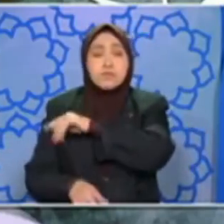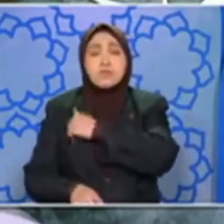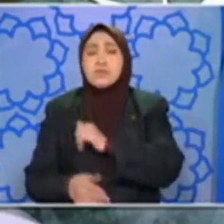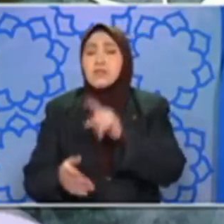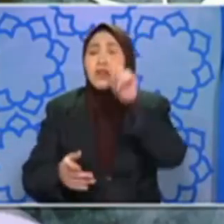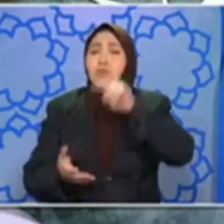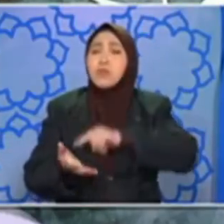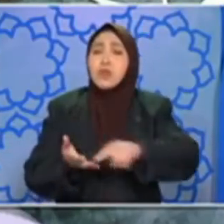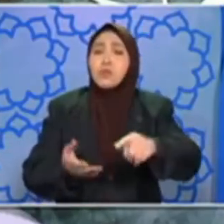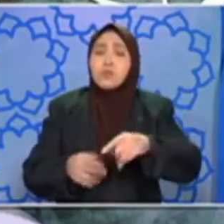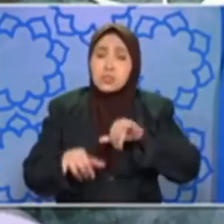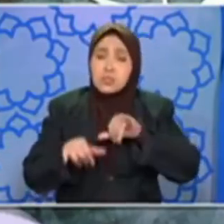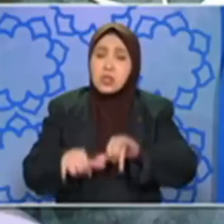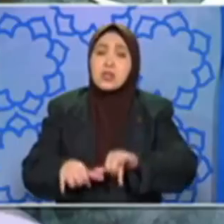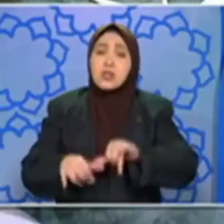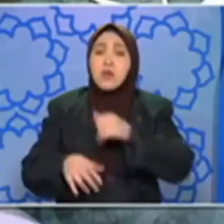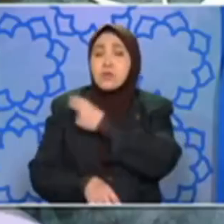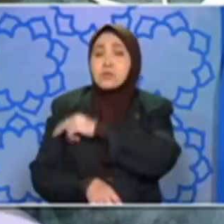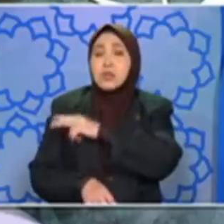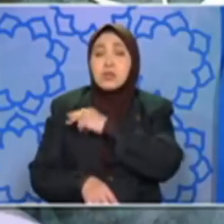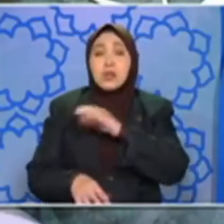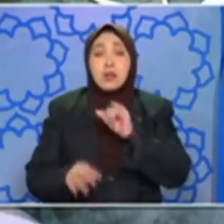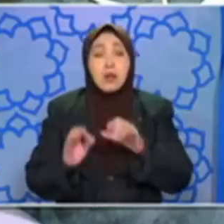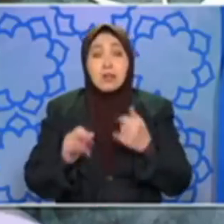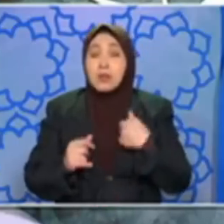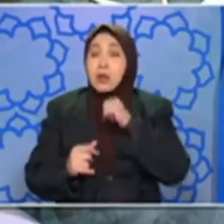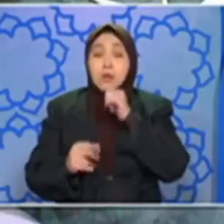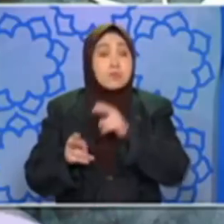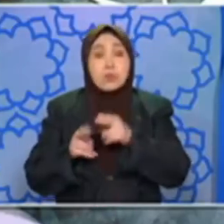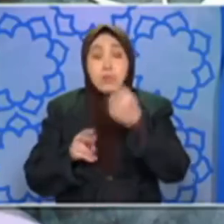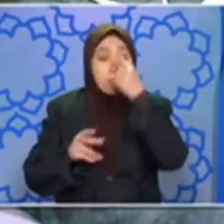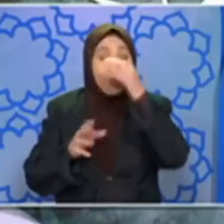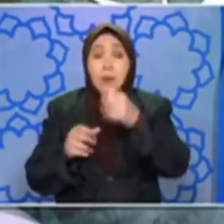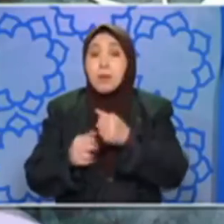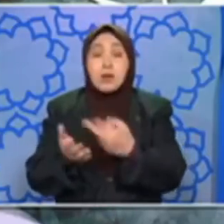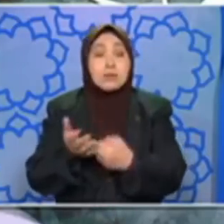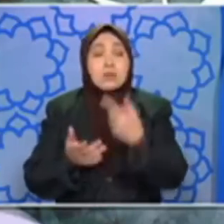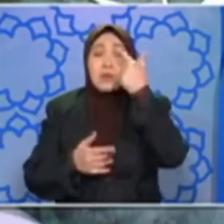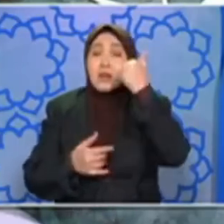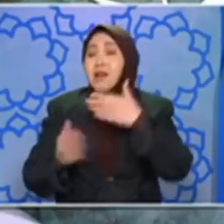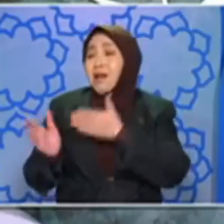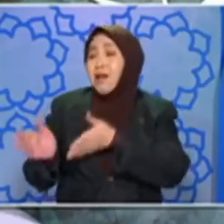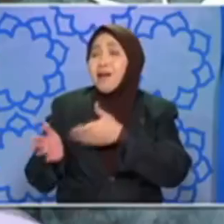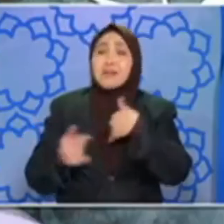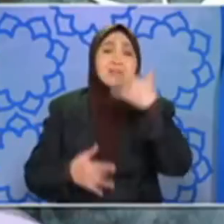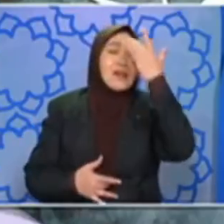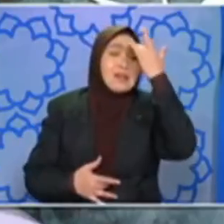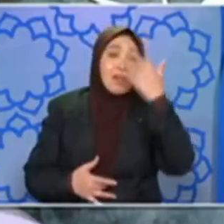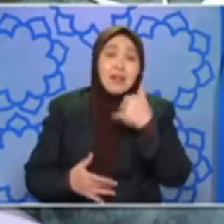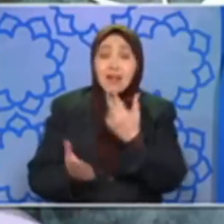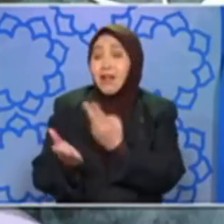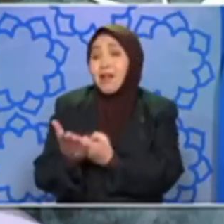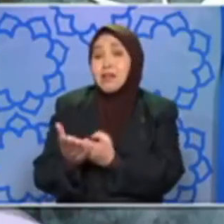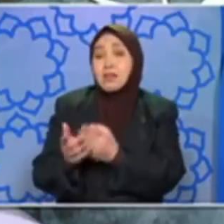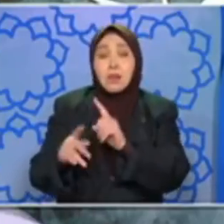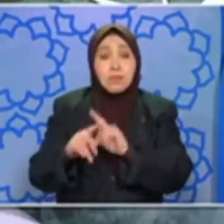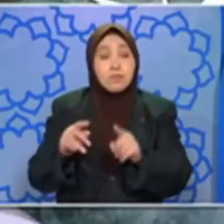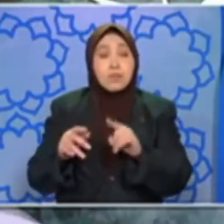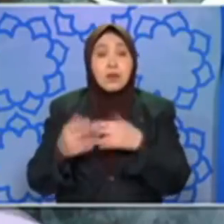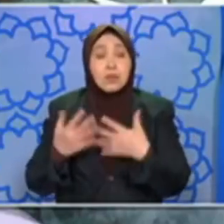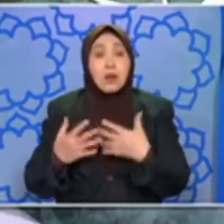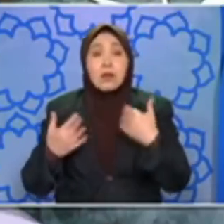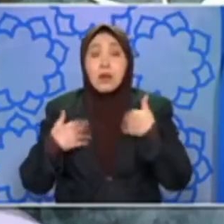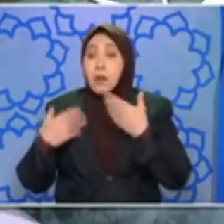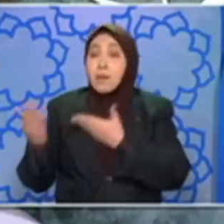hospital. Kalau kita lihat Allah zahir, dia tak berusaha nak mendapatkan rezeki. Sebab dia sakit, terbaring. Tapi sampai je buah-buah